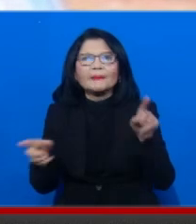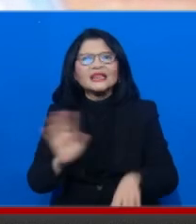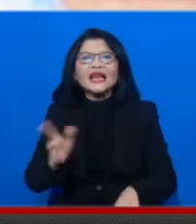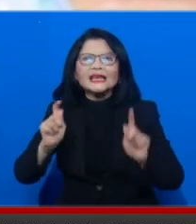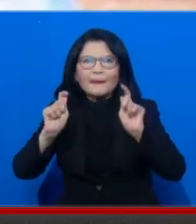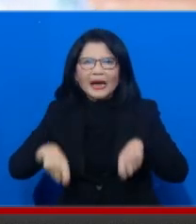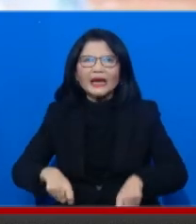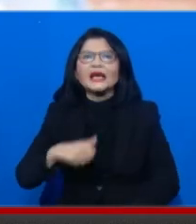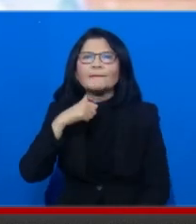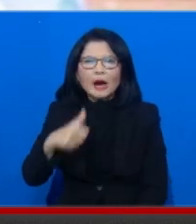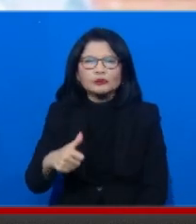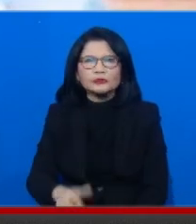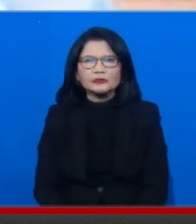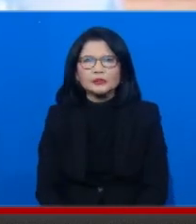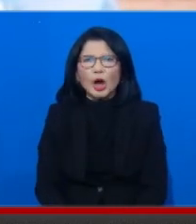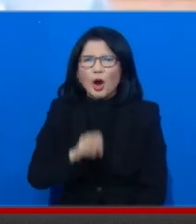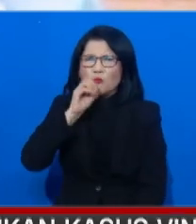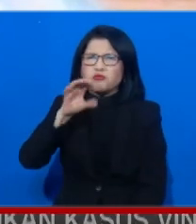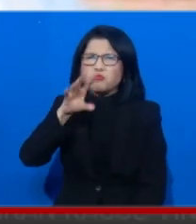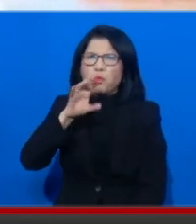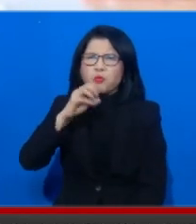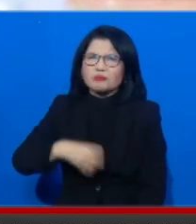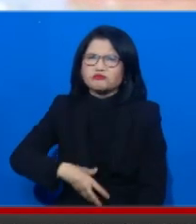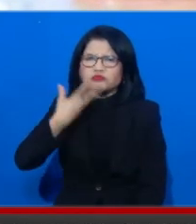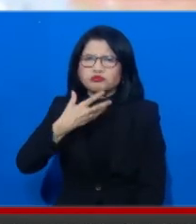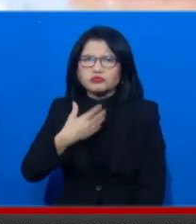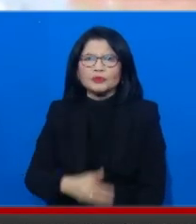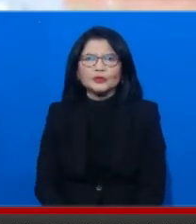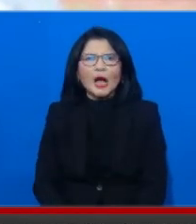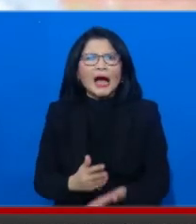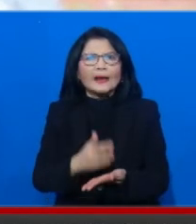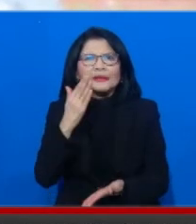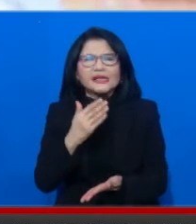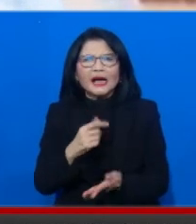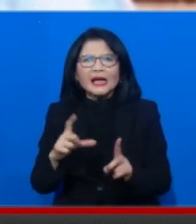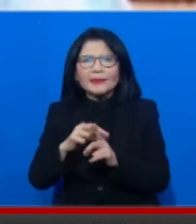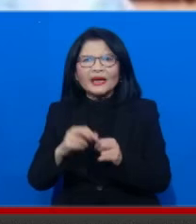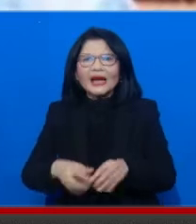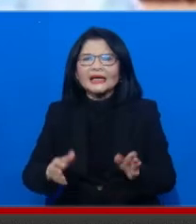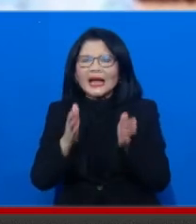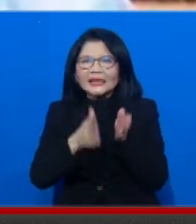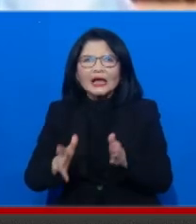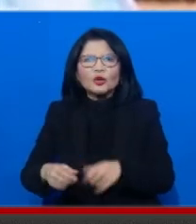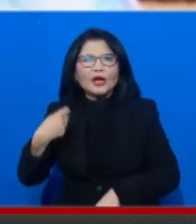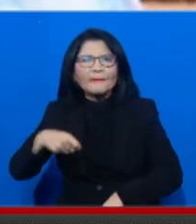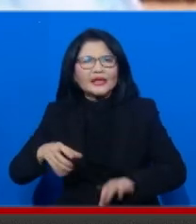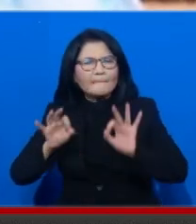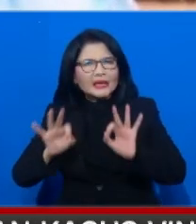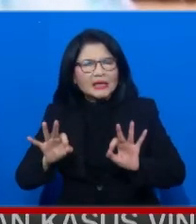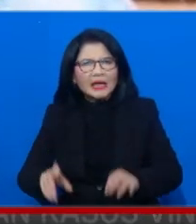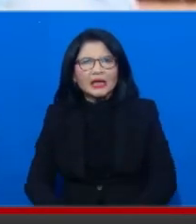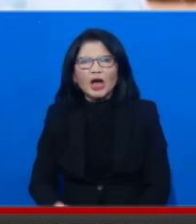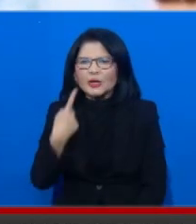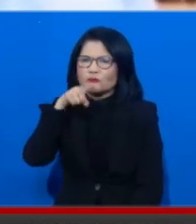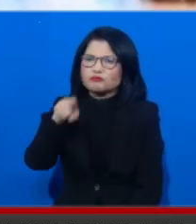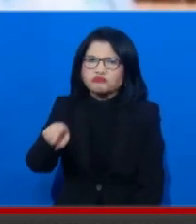baik. Nada bicara Anita semakin meninggi saat kebijakan DPR disebut akan diatur oleh Kemendikbud. Bahkan Anita tampak menunjuk-nunjuk